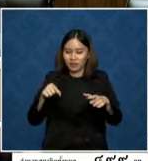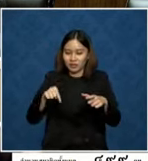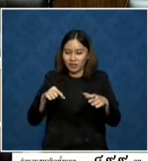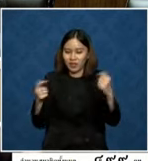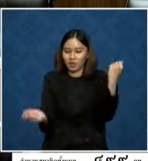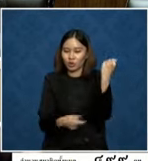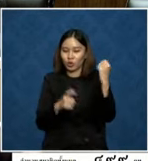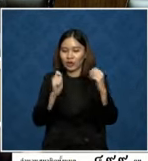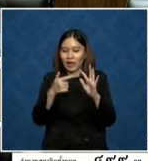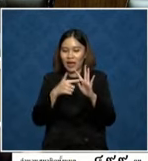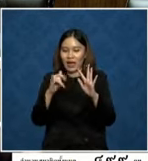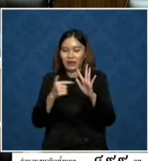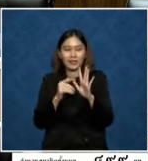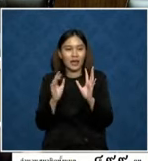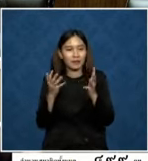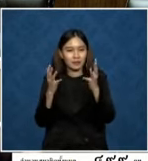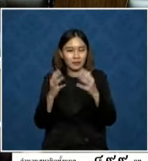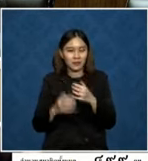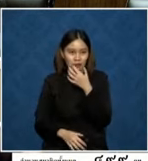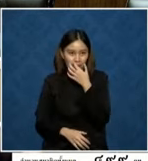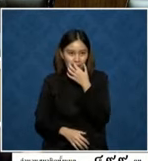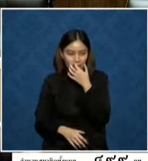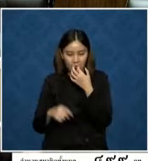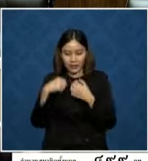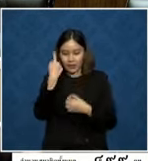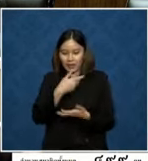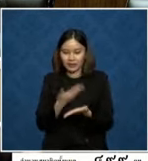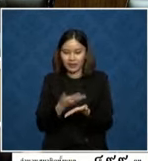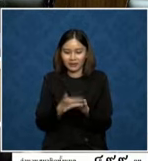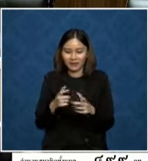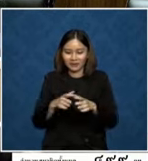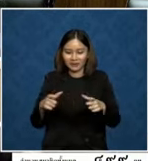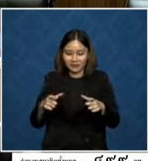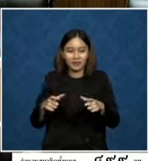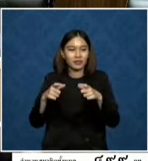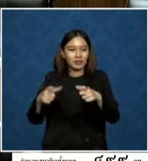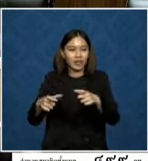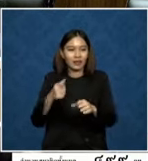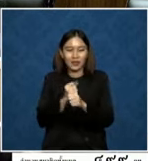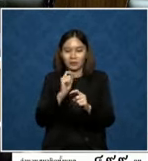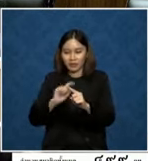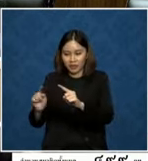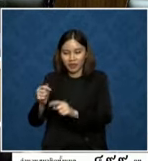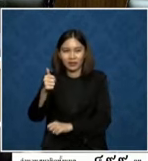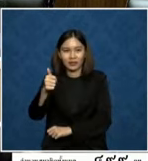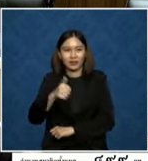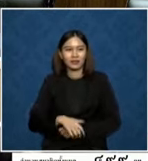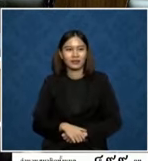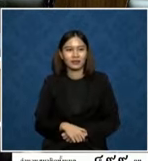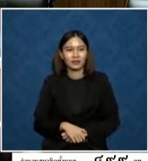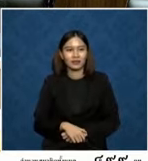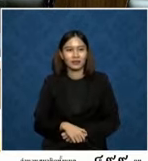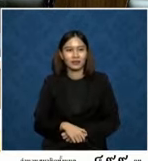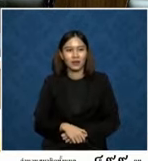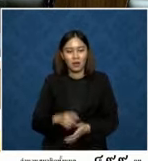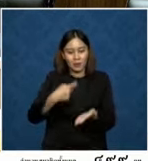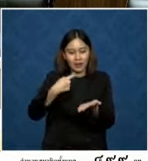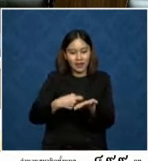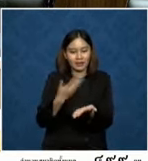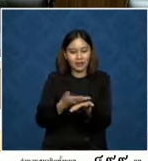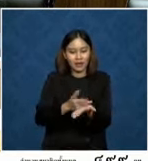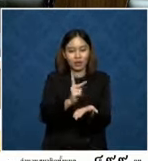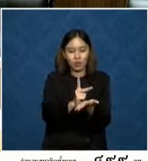ทษอาญาเพราะคนที่ออกเช็คเนี่ยมันทำได้หลายอย่างอันหนึ่งคือค้ำประกันเงินกู้